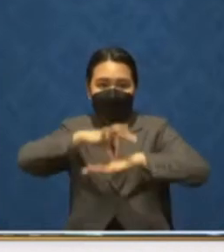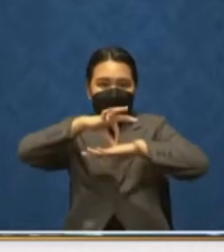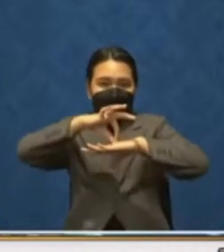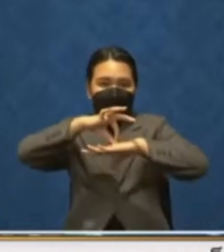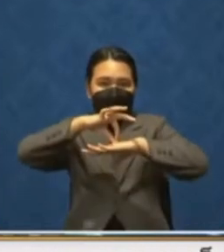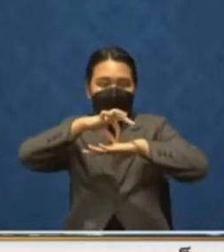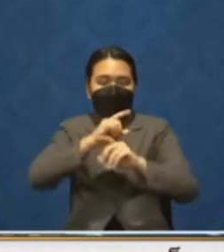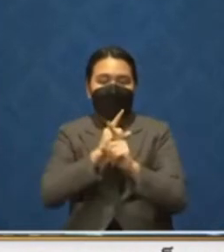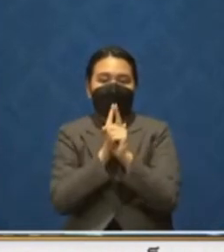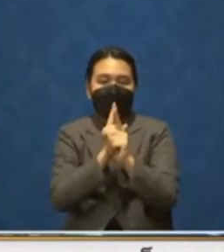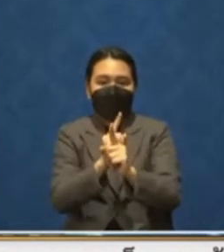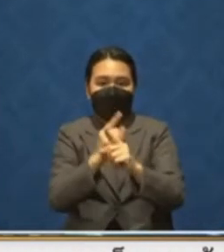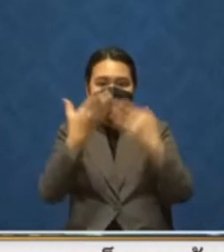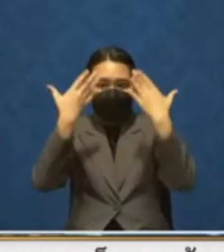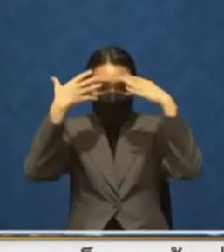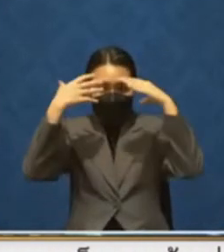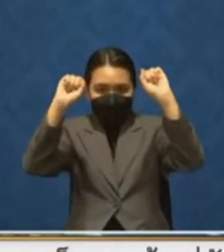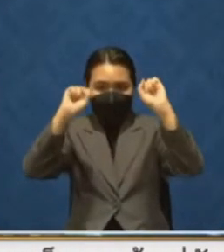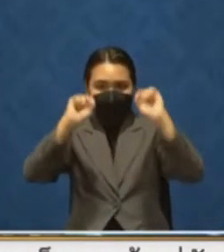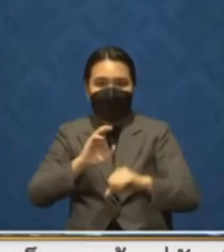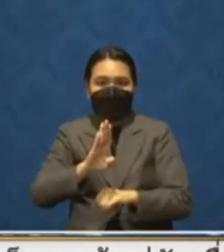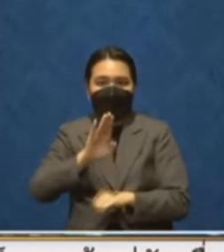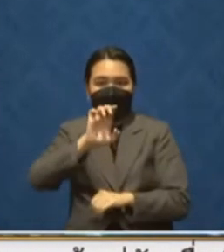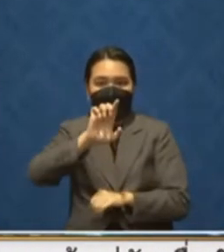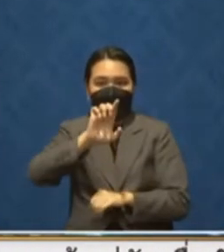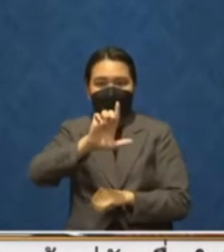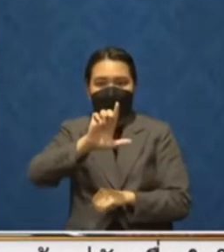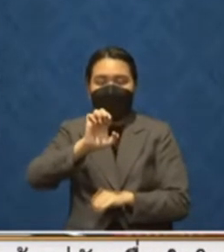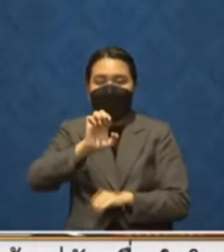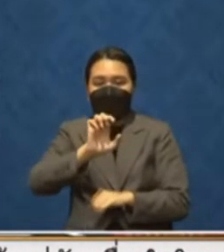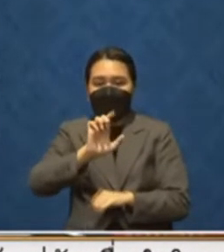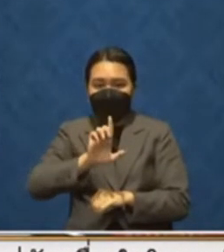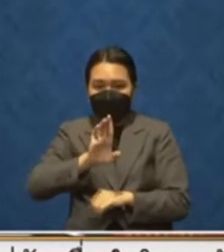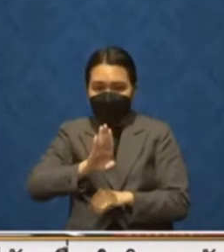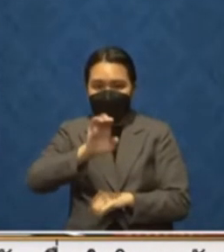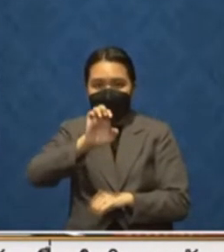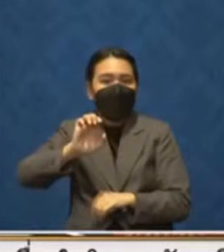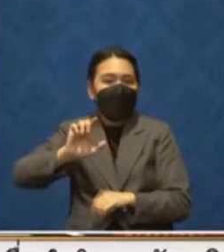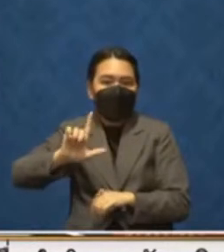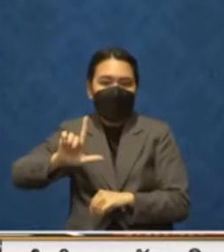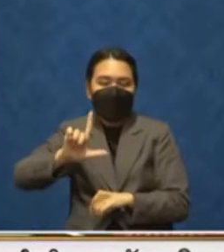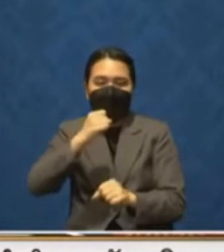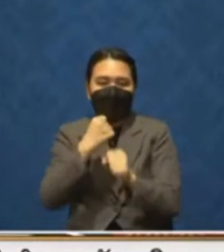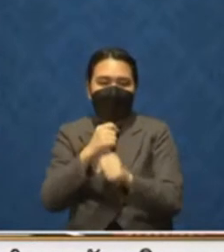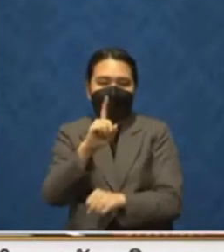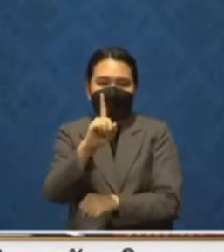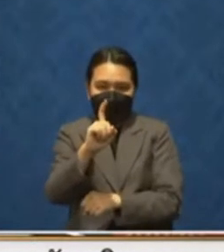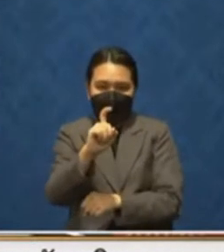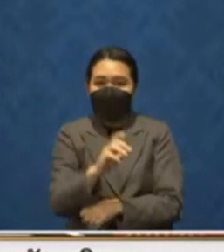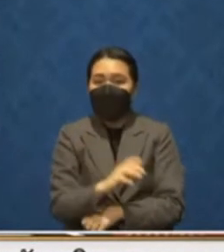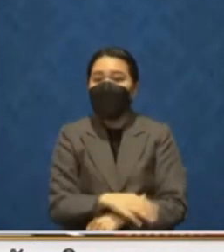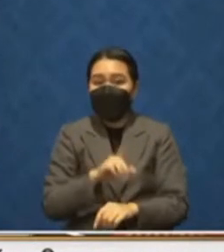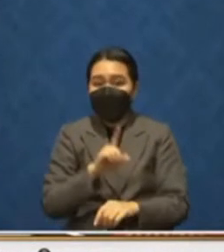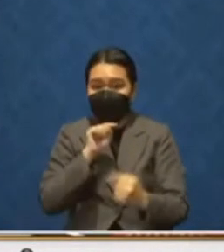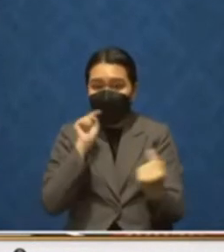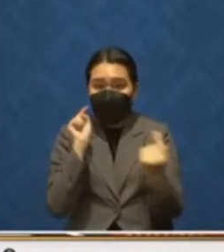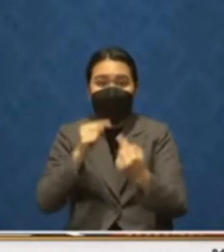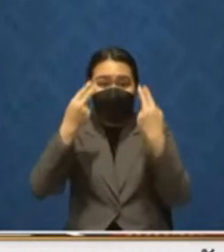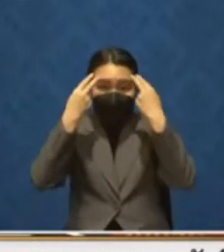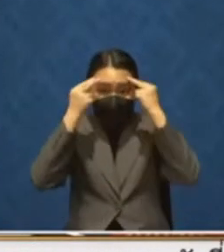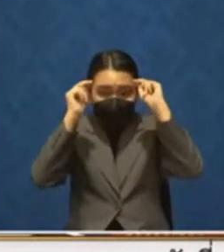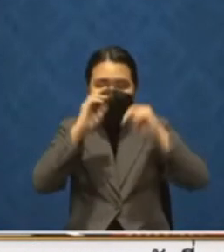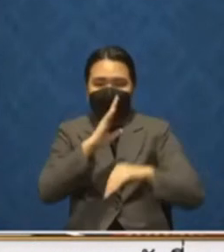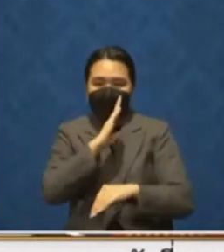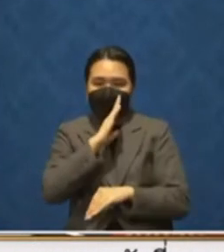ประธานาธิบดีบิลคลินตันทำได้เพราะฉะนั้นสำหรับท่านนายกถ้าต้องการที่อยากจะกู้วิกฤตศรัทธา